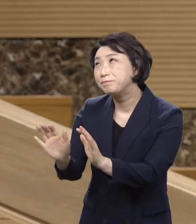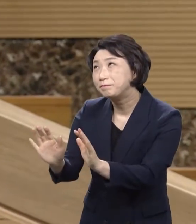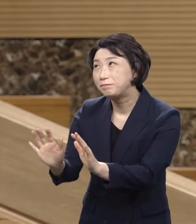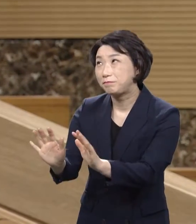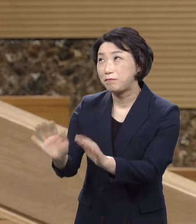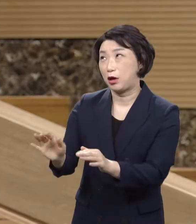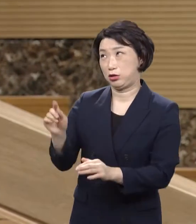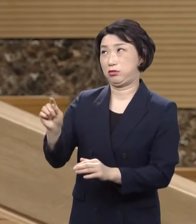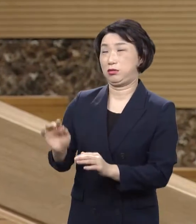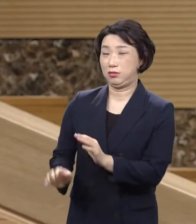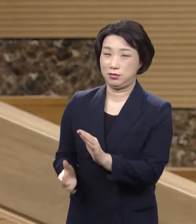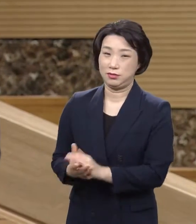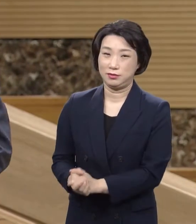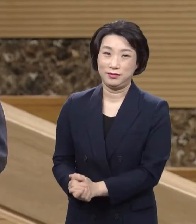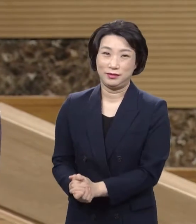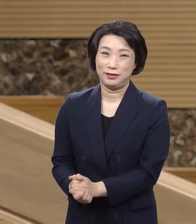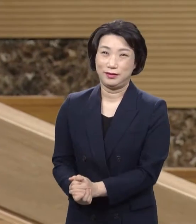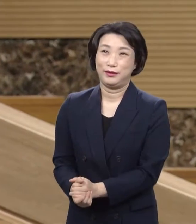그거요.